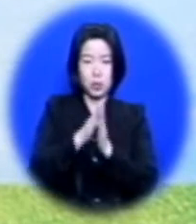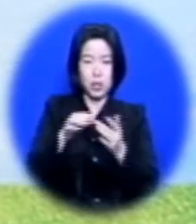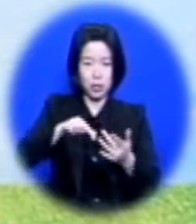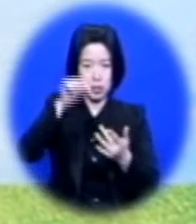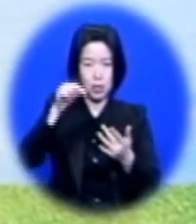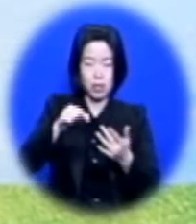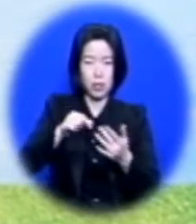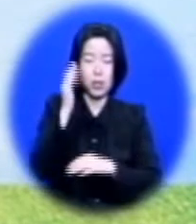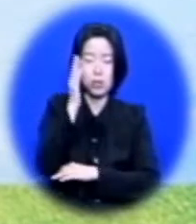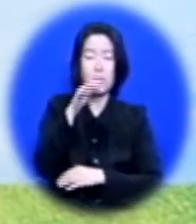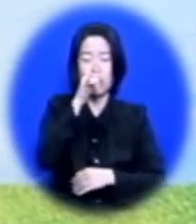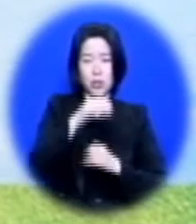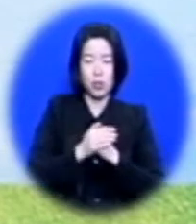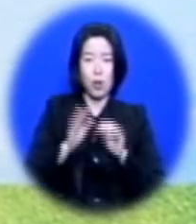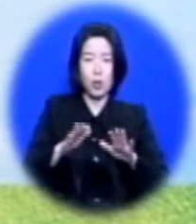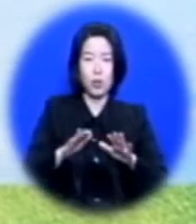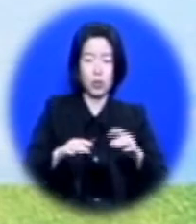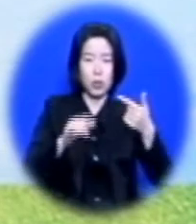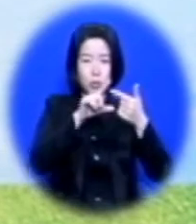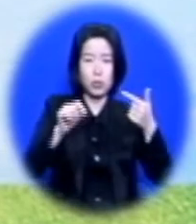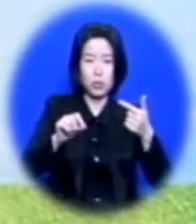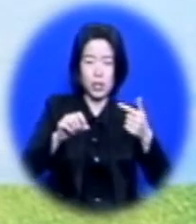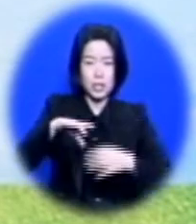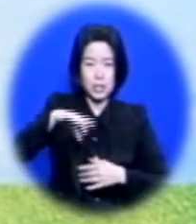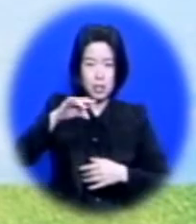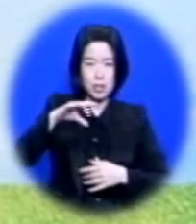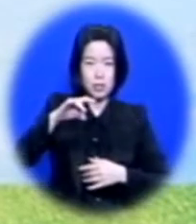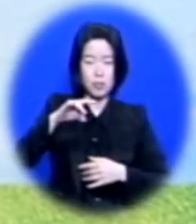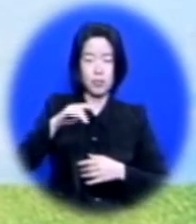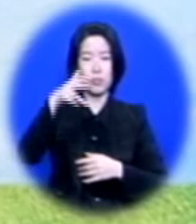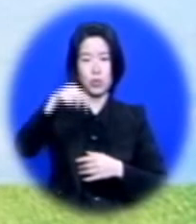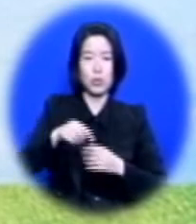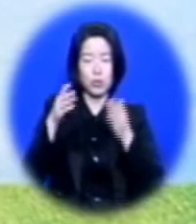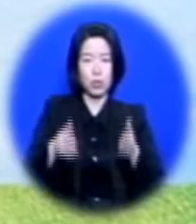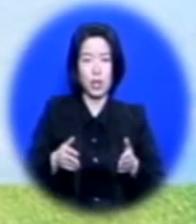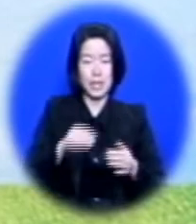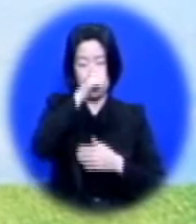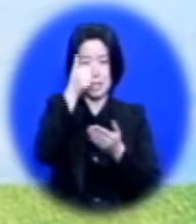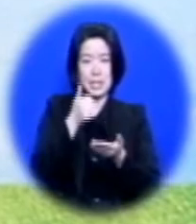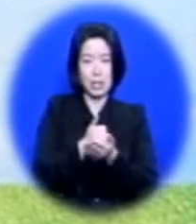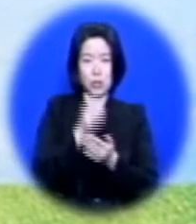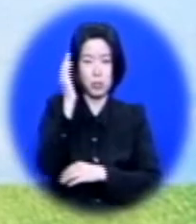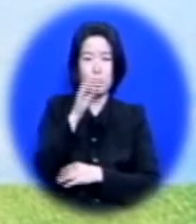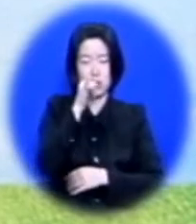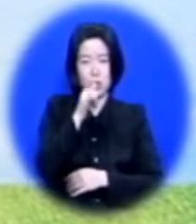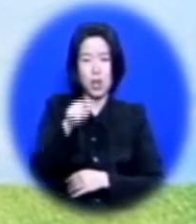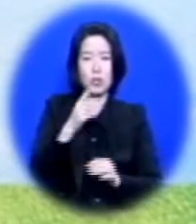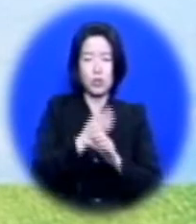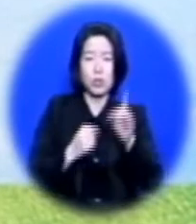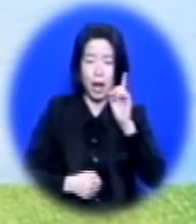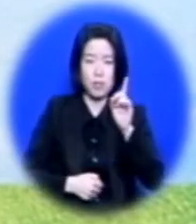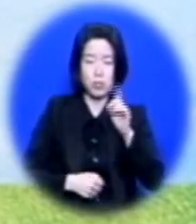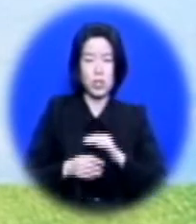올해도 6월 첫째 주 간의 장로님들의 설교를 하셨습니다 그 중에 한 장로님이 올해